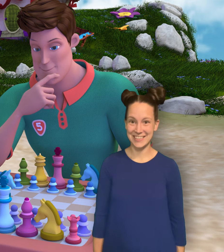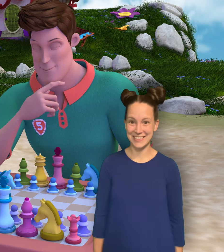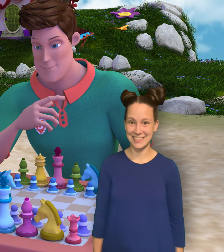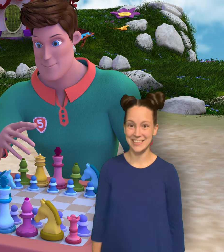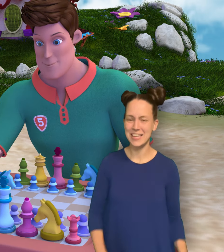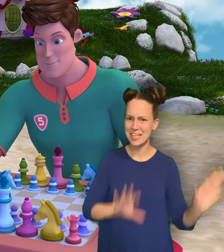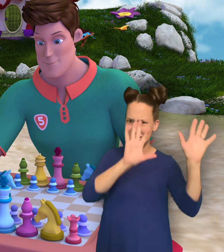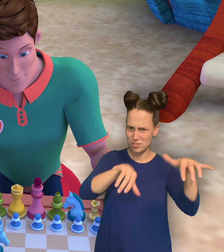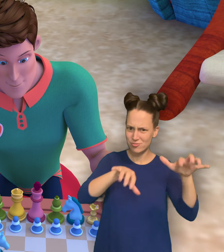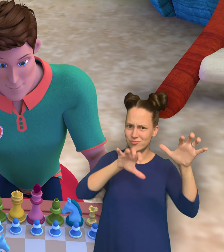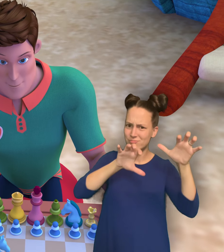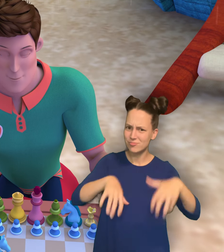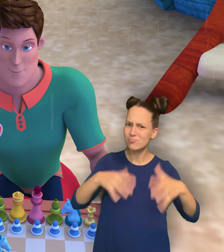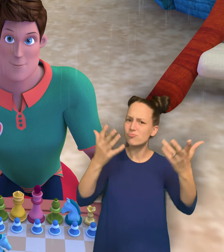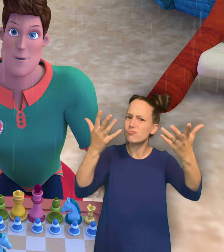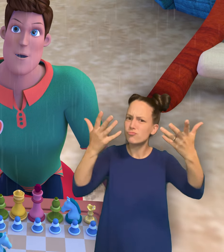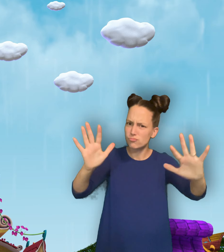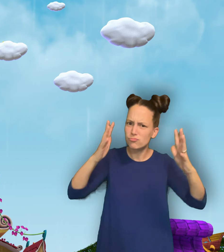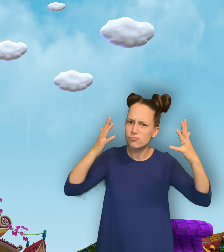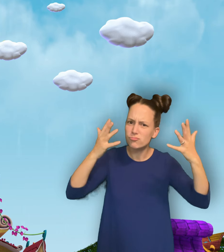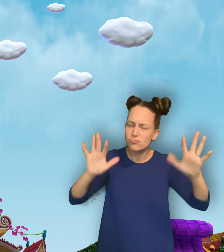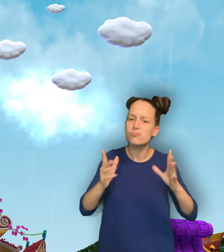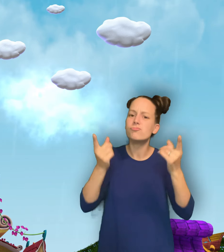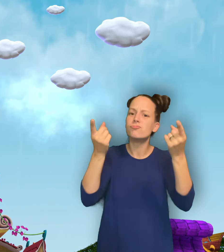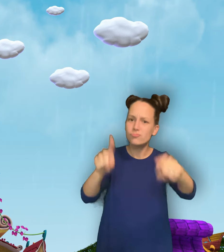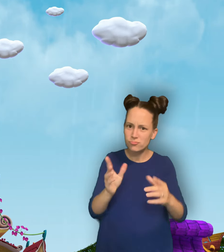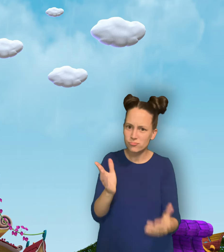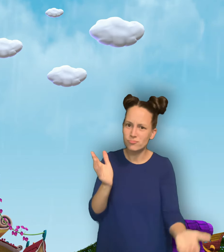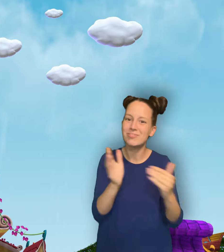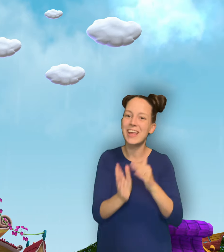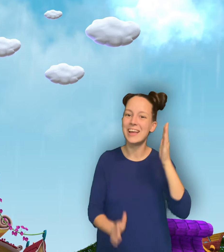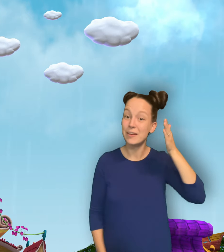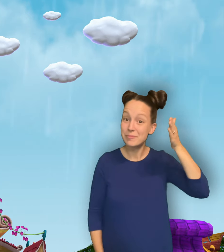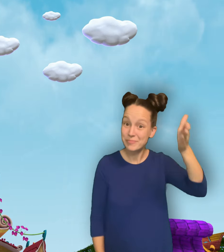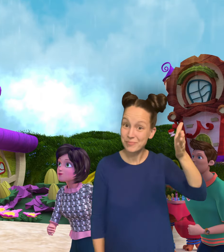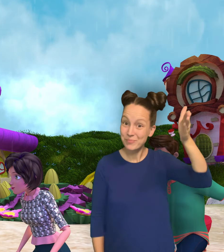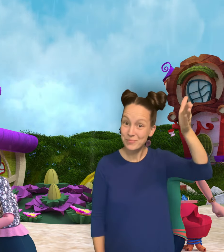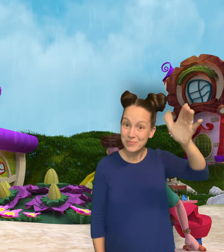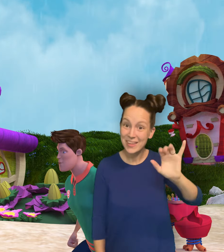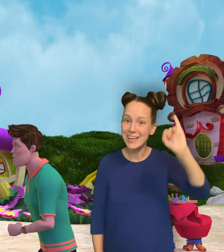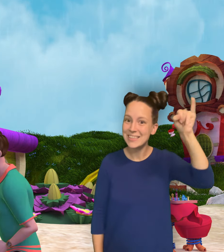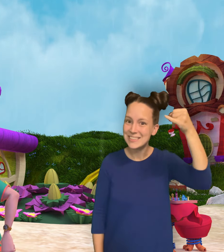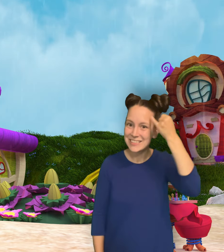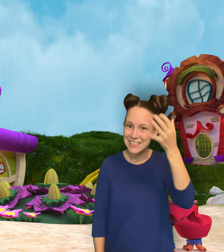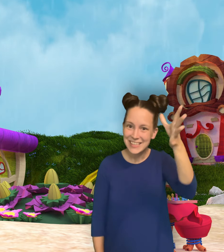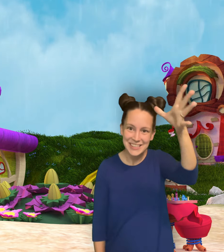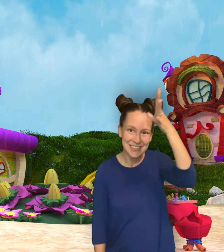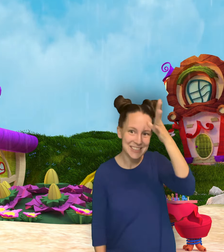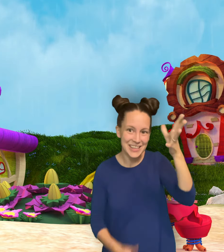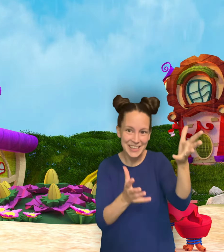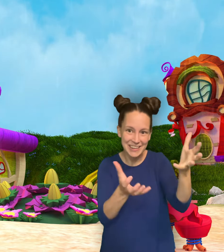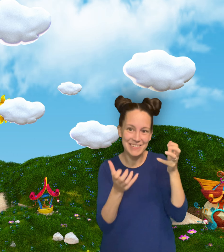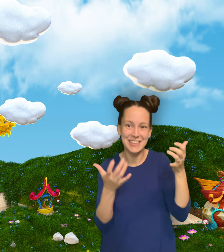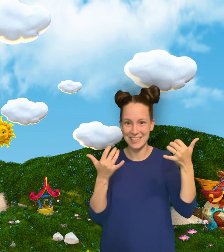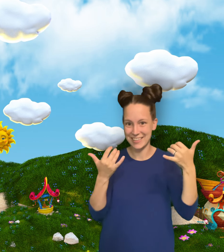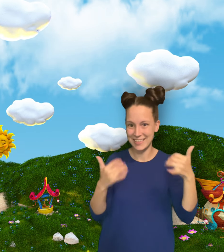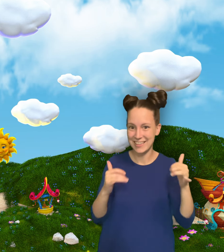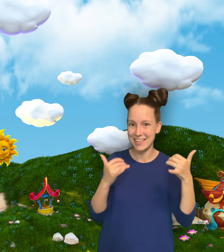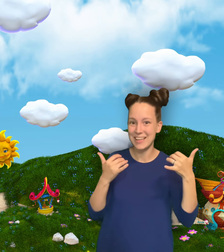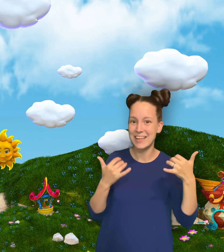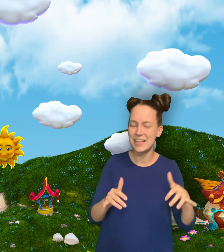行け雨ああけ寝直しておいてお父さん遊び